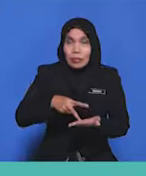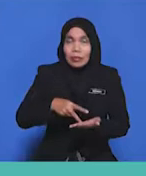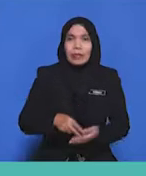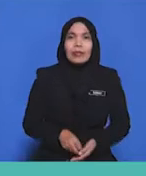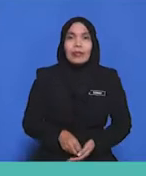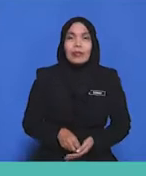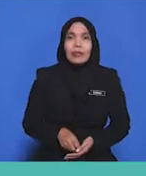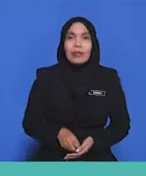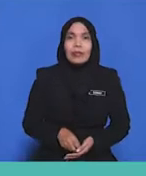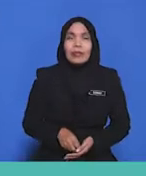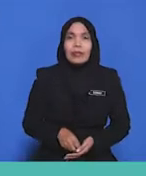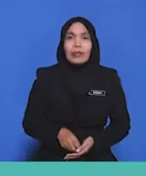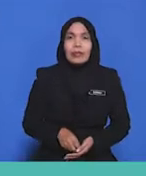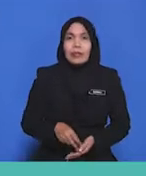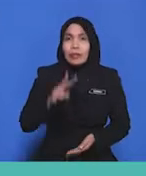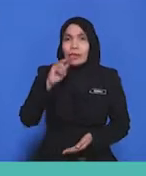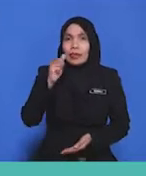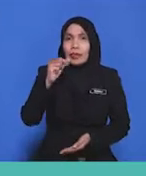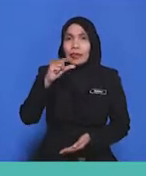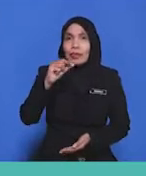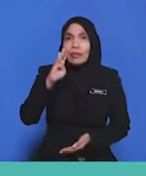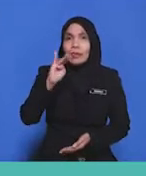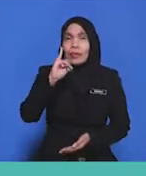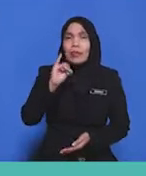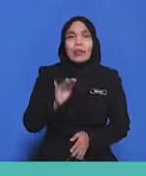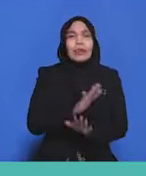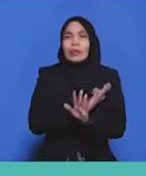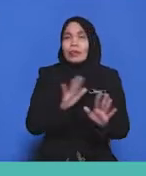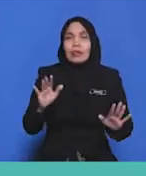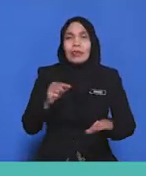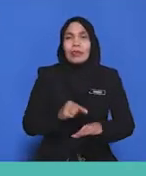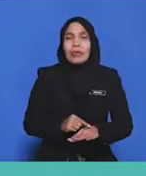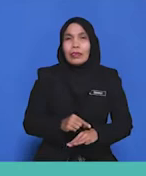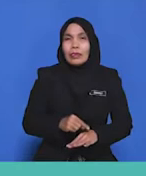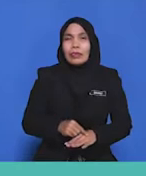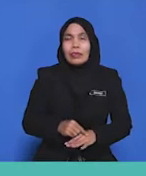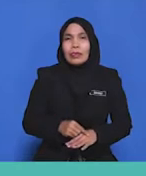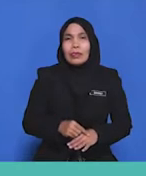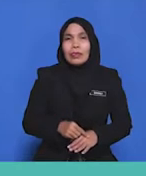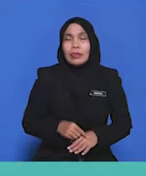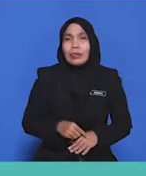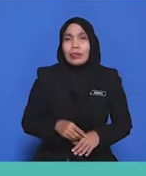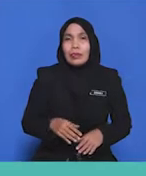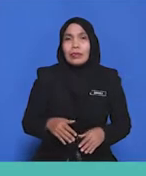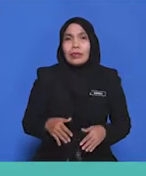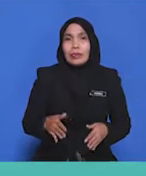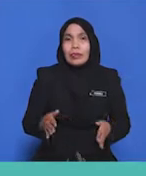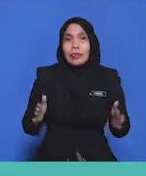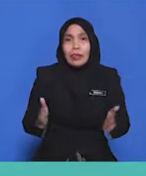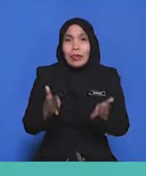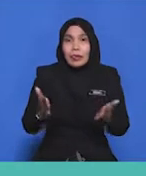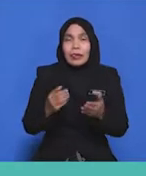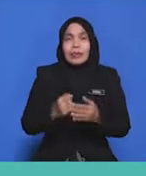rugby dan permainan lain tidak digalakkan. Akibat situasi tersebut, persekitaran telah